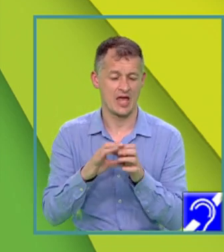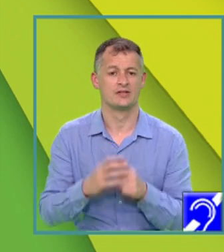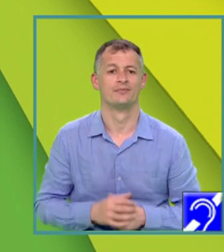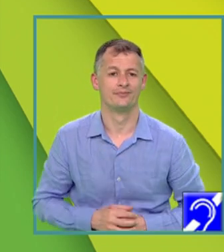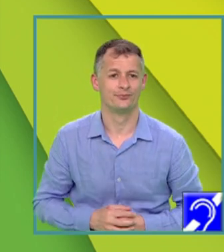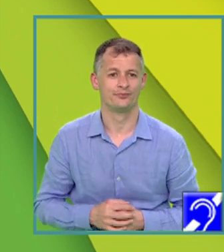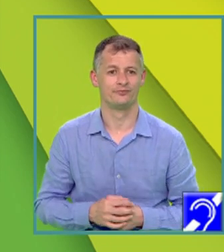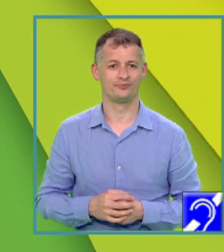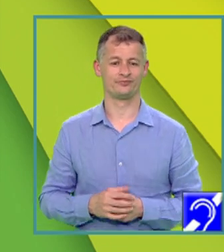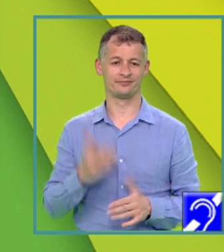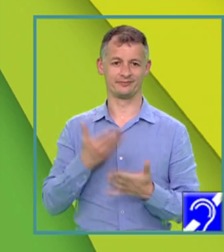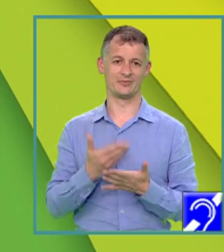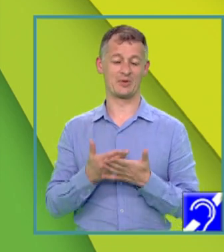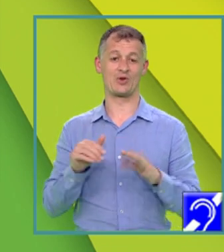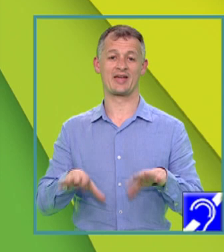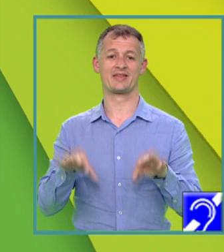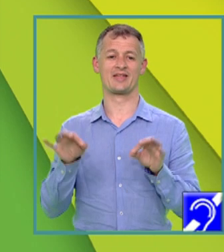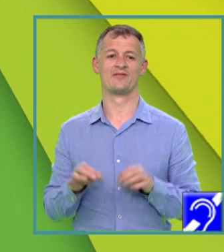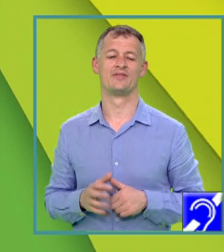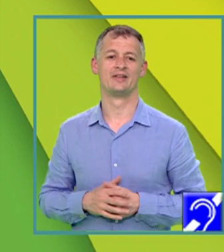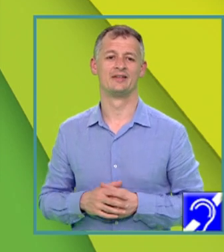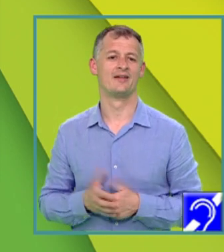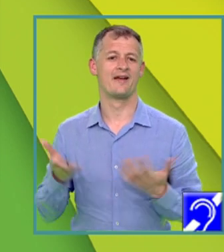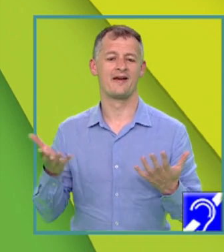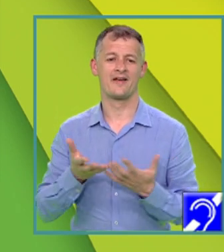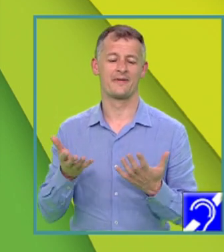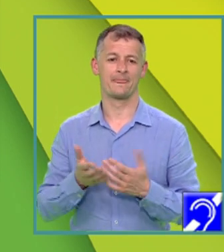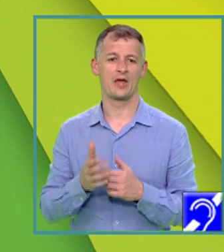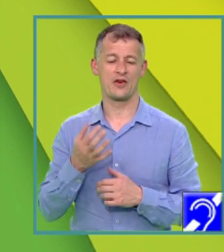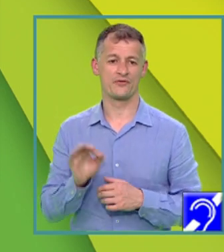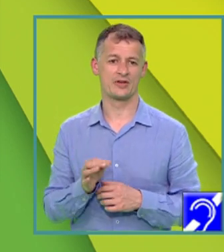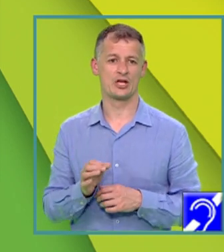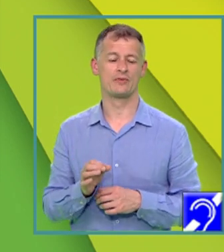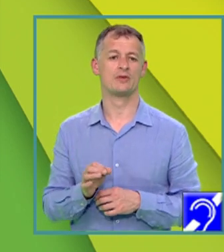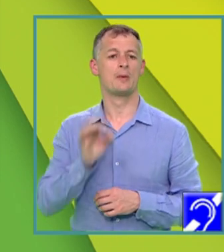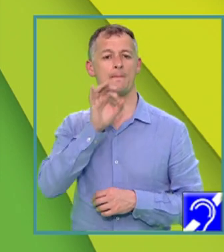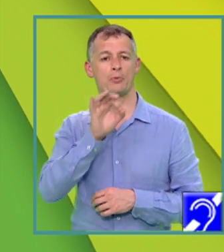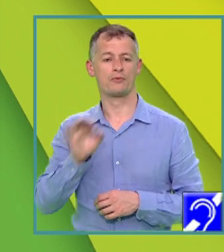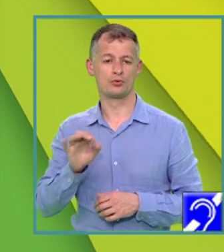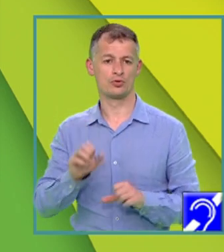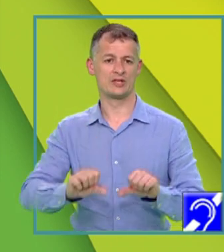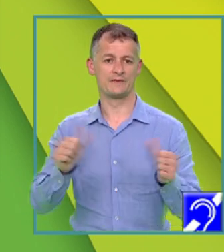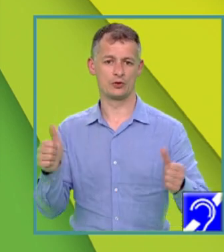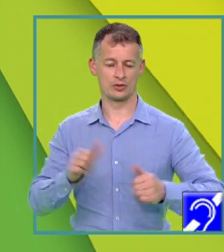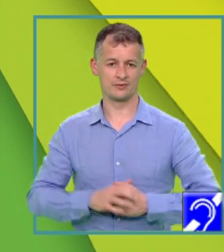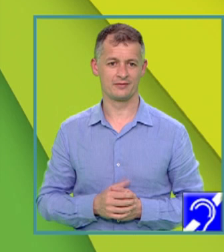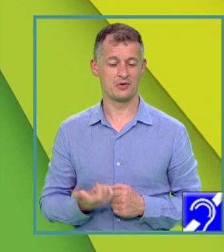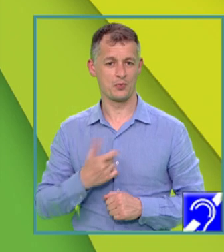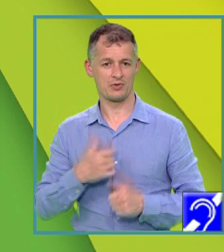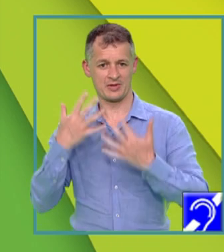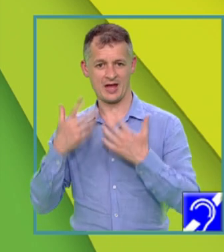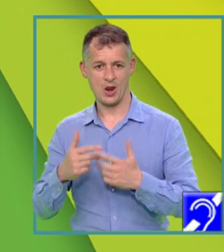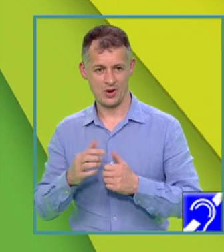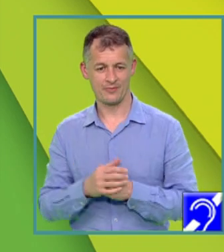da? Pentru a identifica care ar fi coeficientul divorțialității, putem să